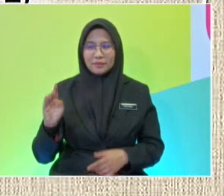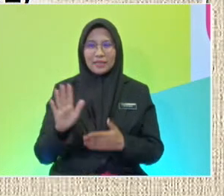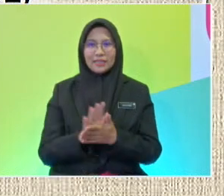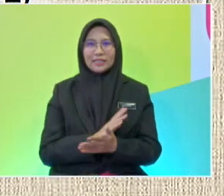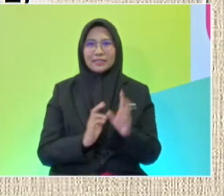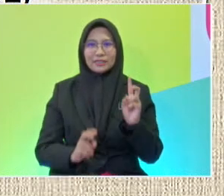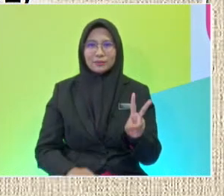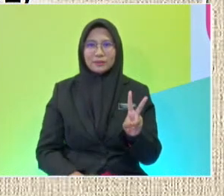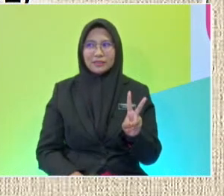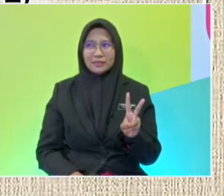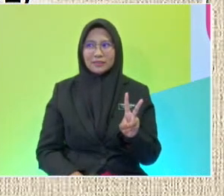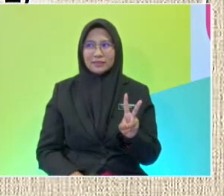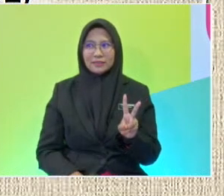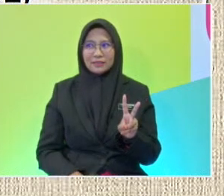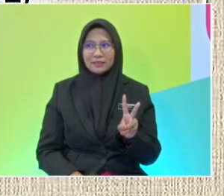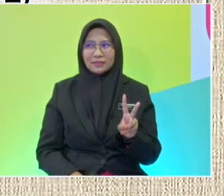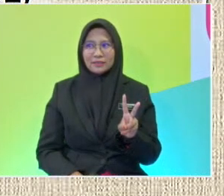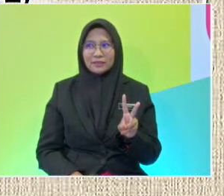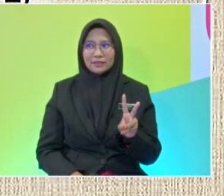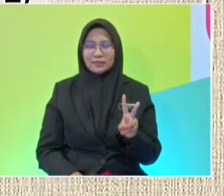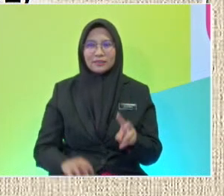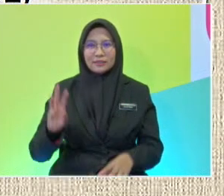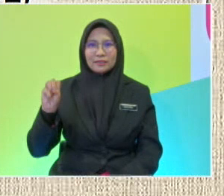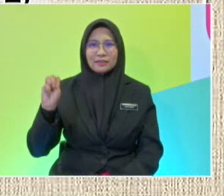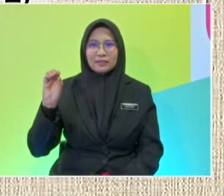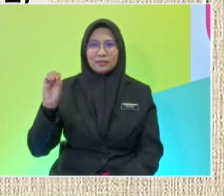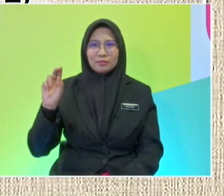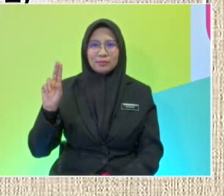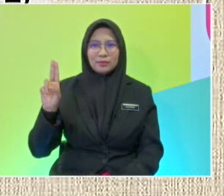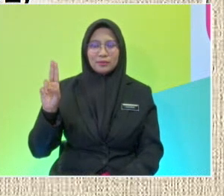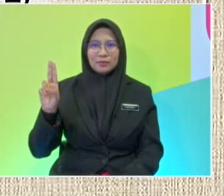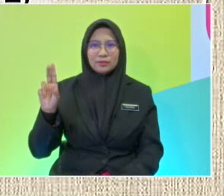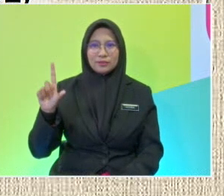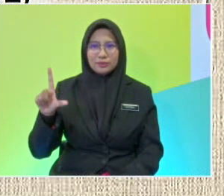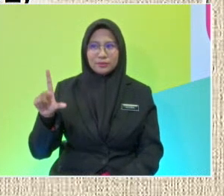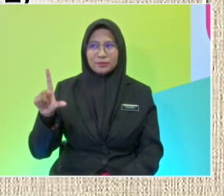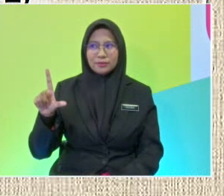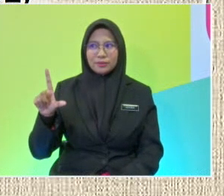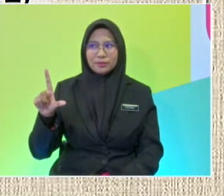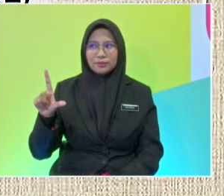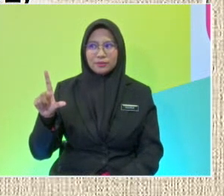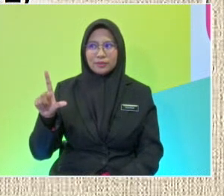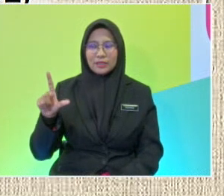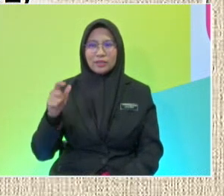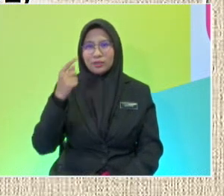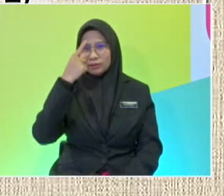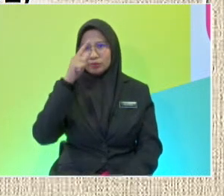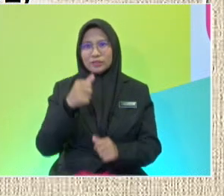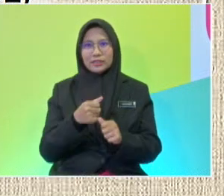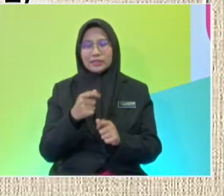berkaitan dengan modio pencak silang ke jcoso yang melibatkan sebelah Madiun yaitu tingkatan